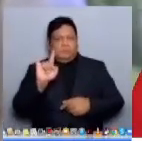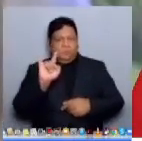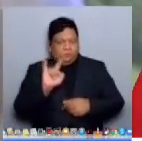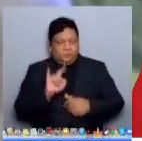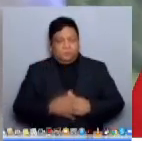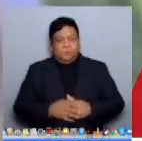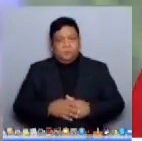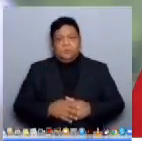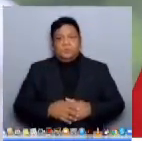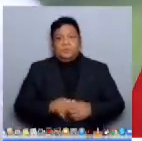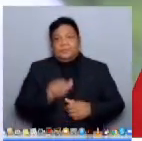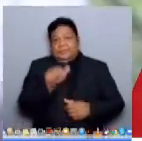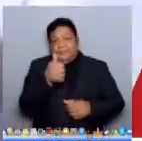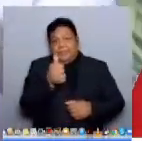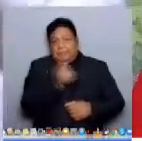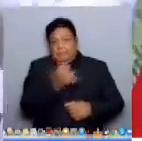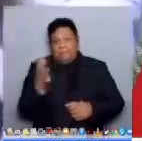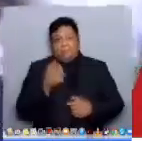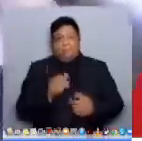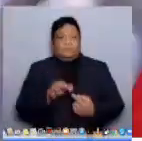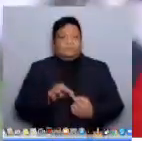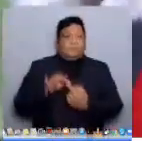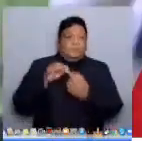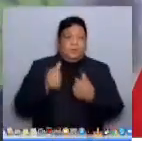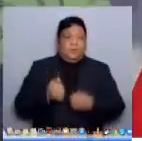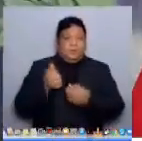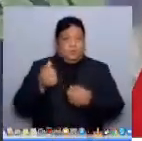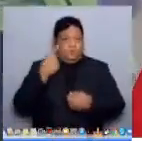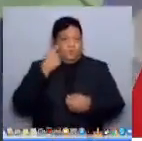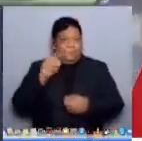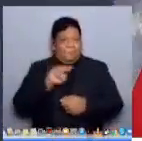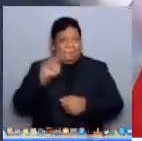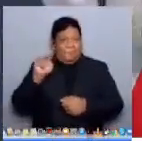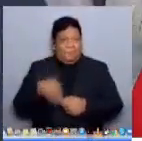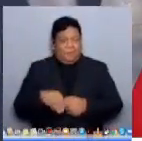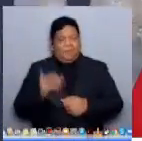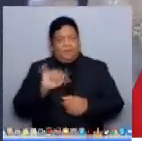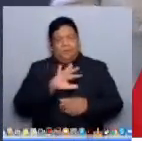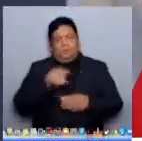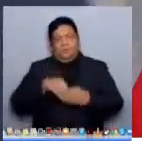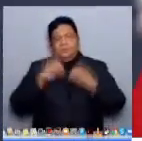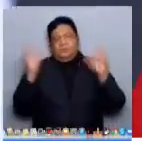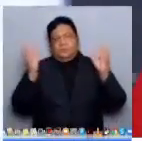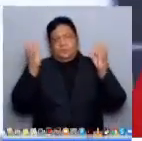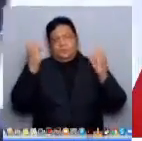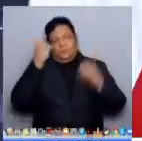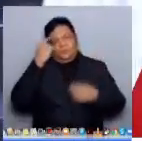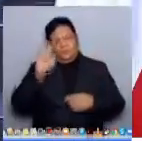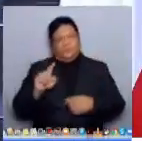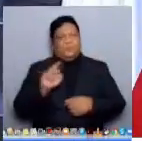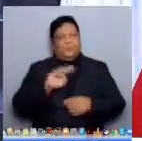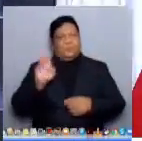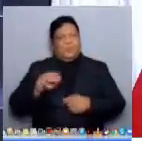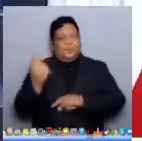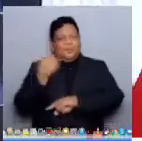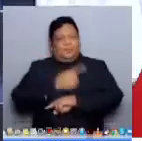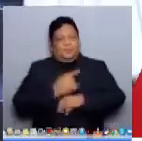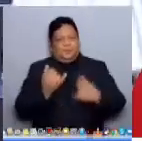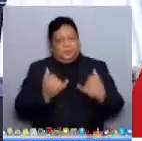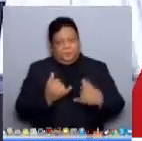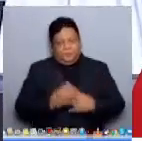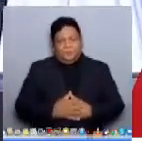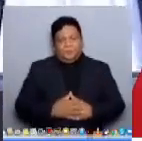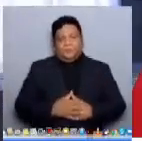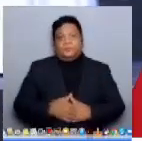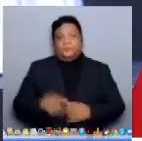ng selebrasyon ng 451st founding anniversary ng Maynila ngayong araw. Nagpapasalamat naman si Kuya Kim para sa